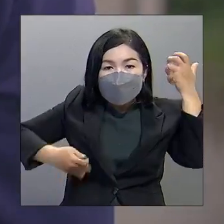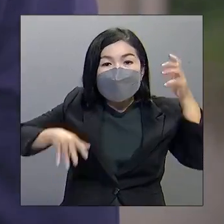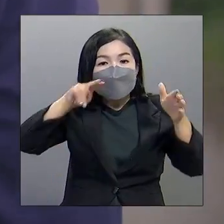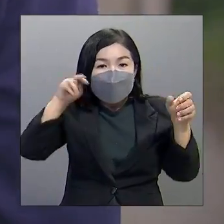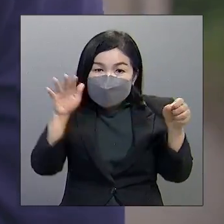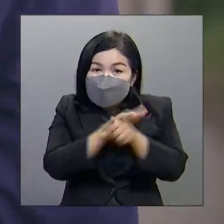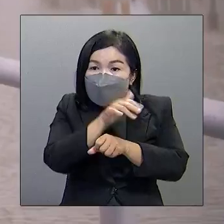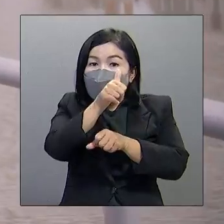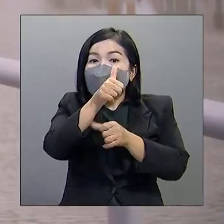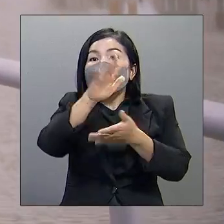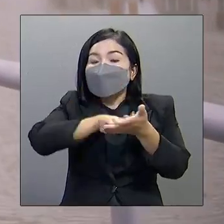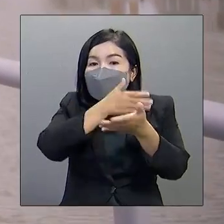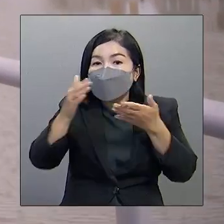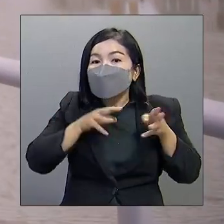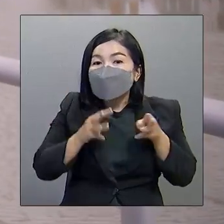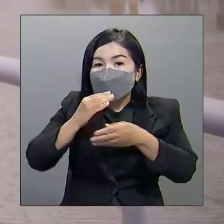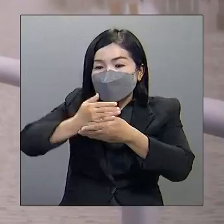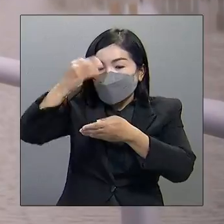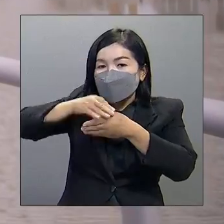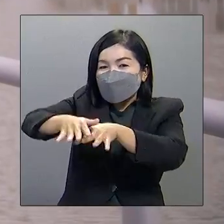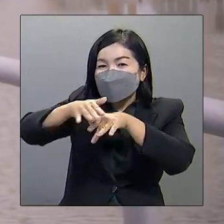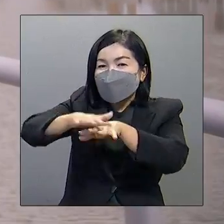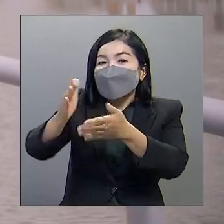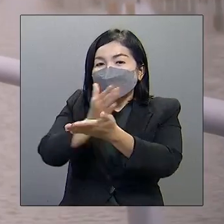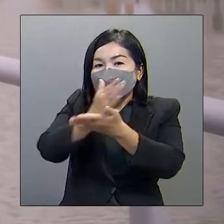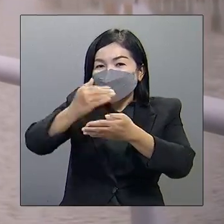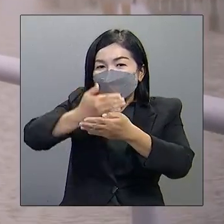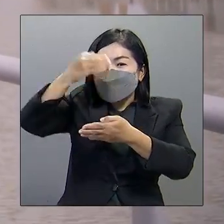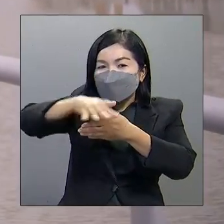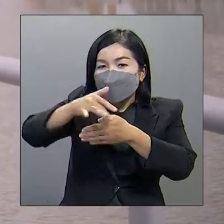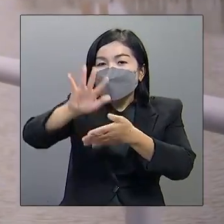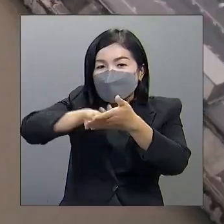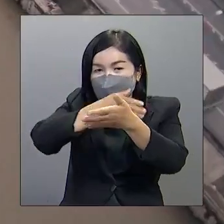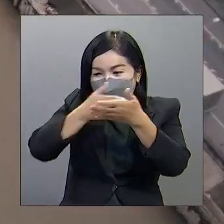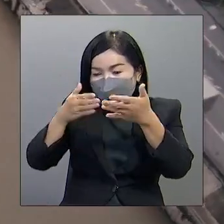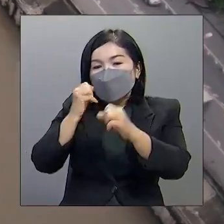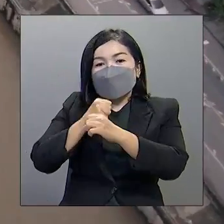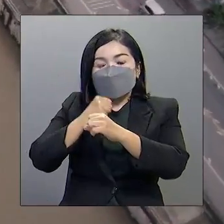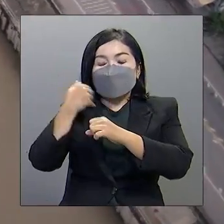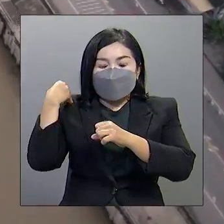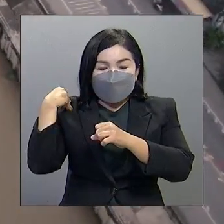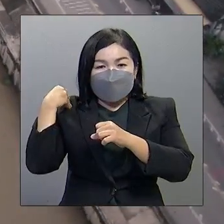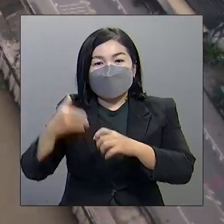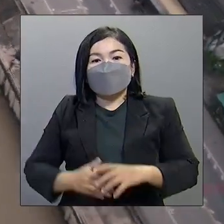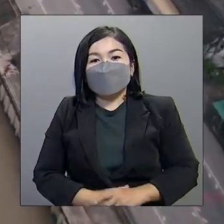การระบายที่จะต้องช่วยจากเขื่อนป่าสักลงมาเนี่ยก็จะเป็นจะต้องเตรียมการเอาไว